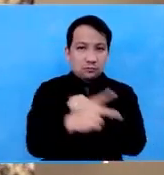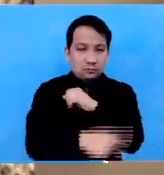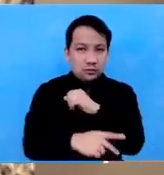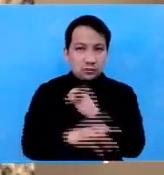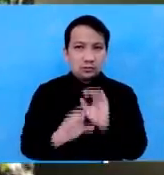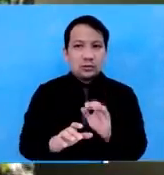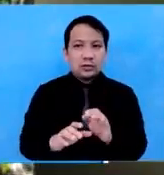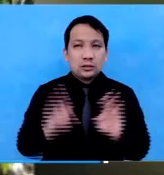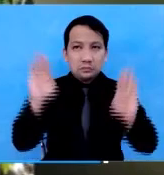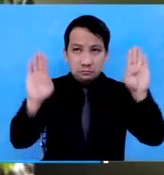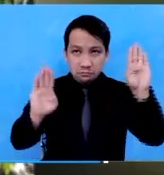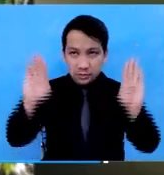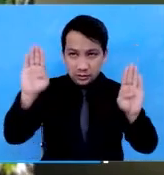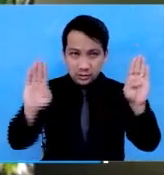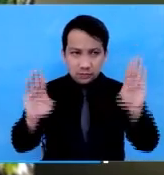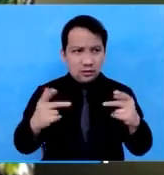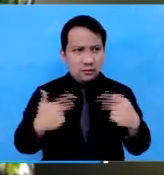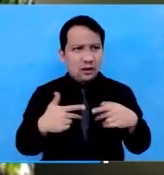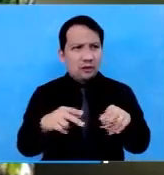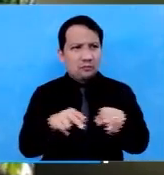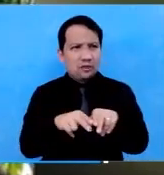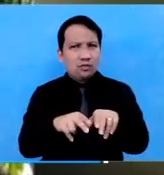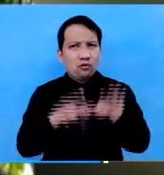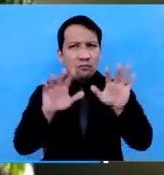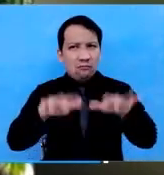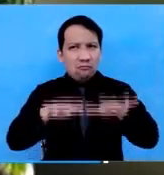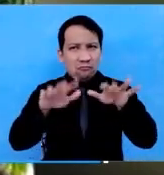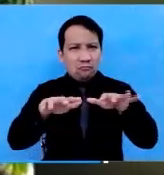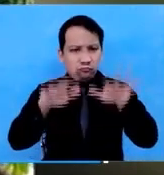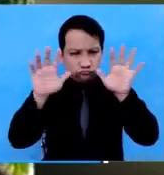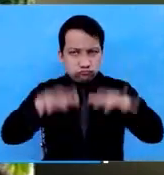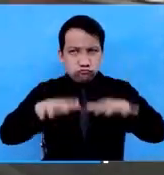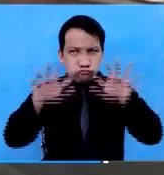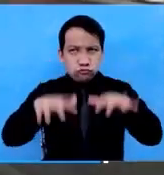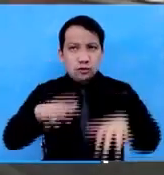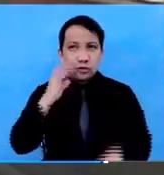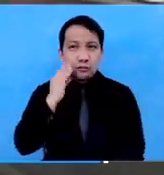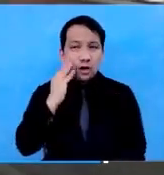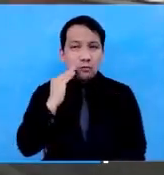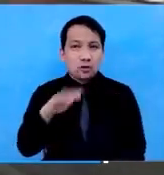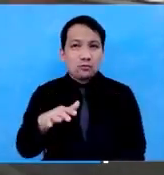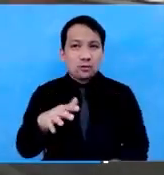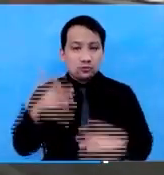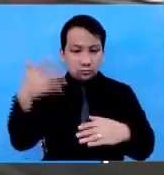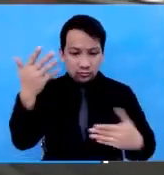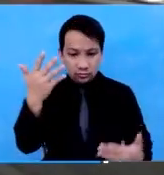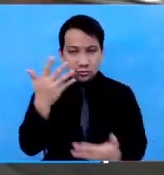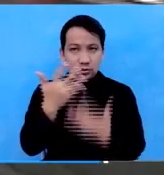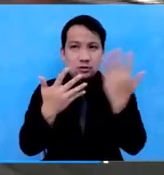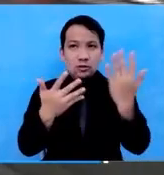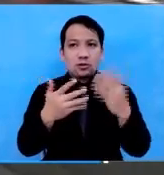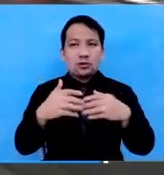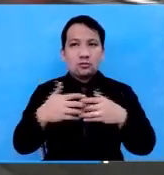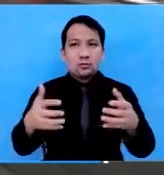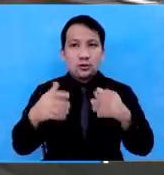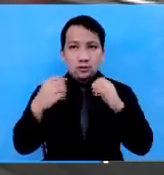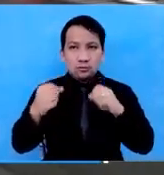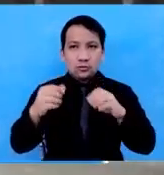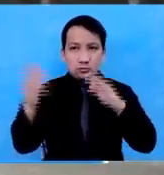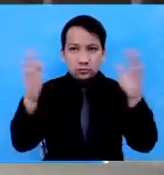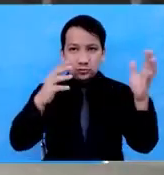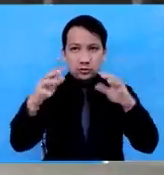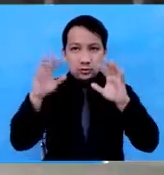Benguet, katamtaman hanggang malalakas na ulan ang nararanasan bunsod ng buntot ng bagyo at lumalakas na habagat.